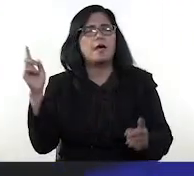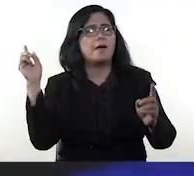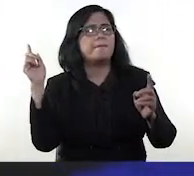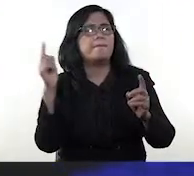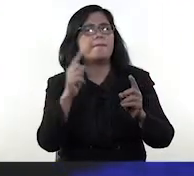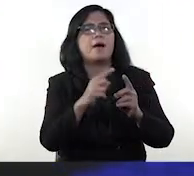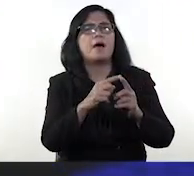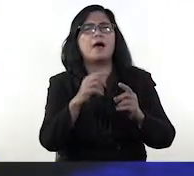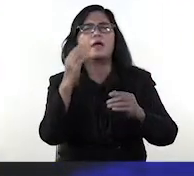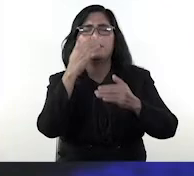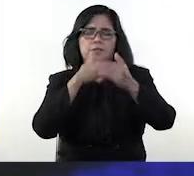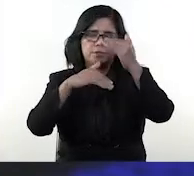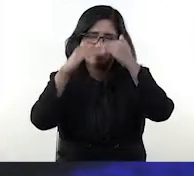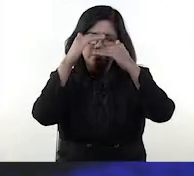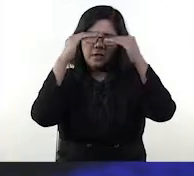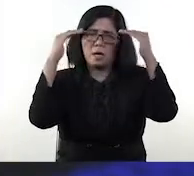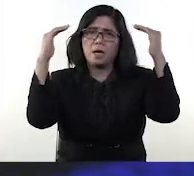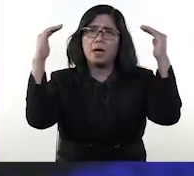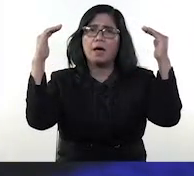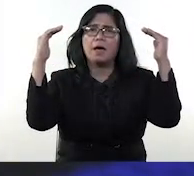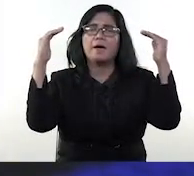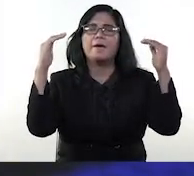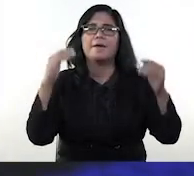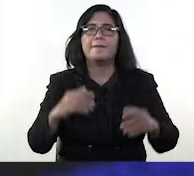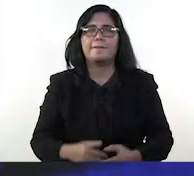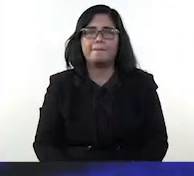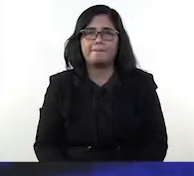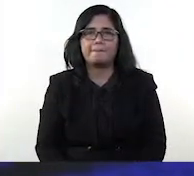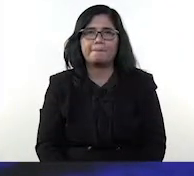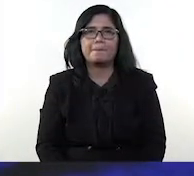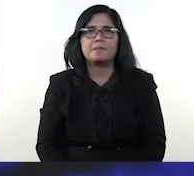sampai ke surga